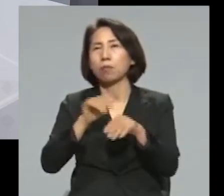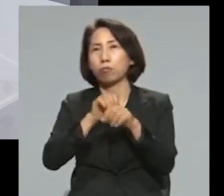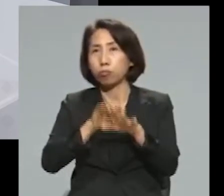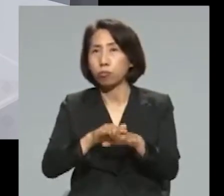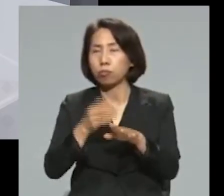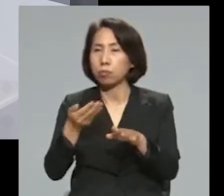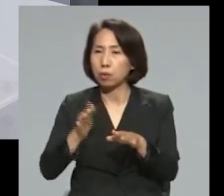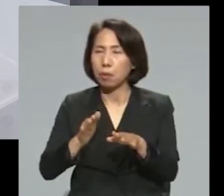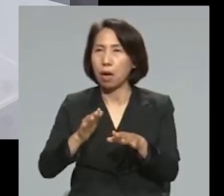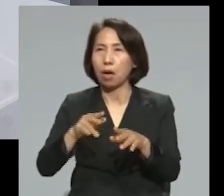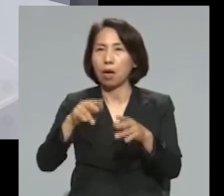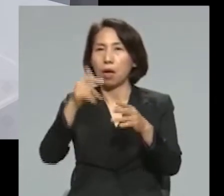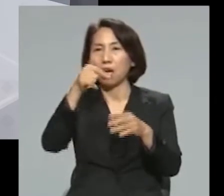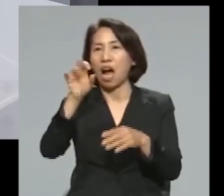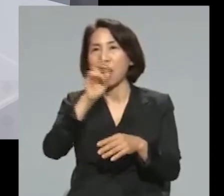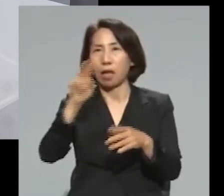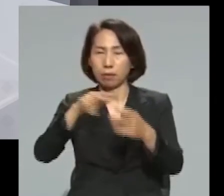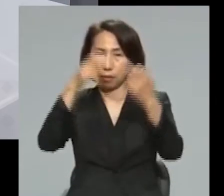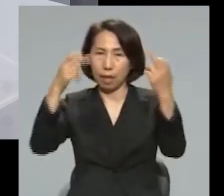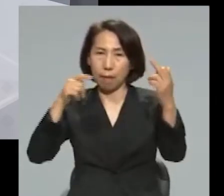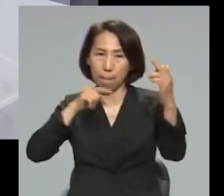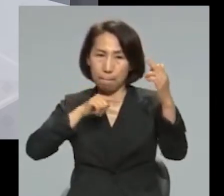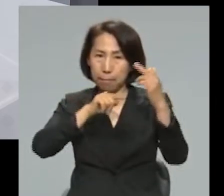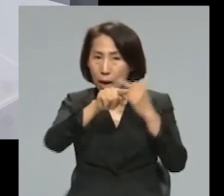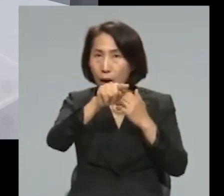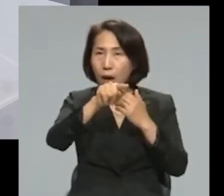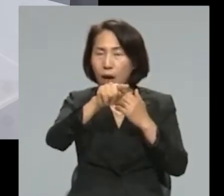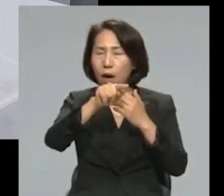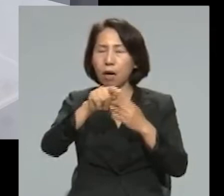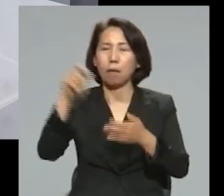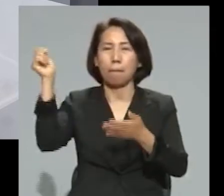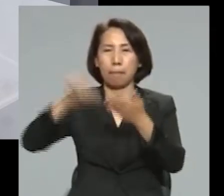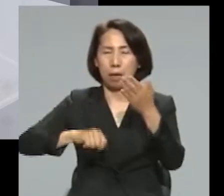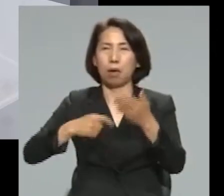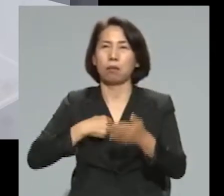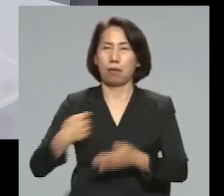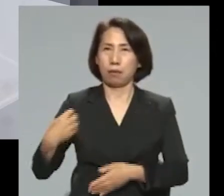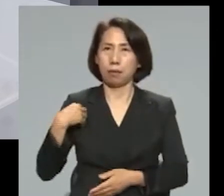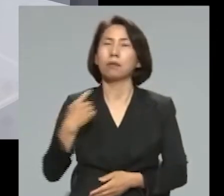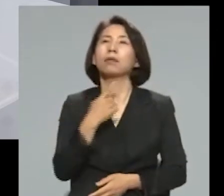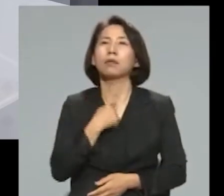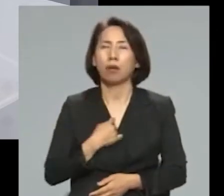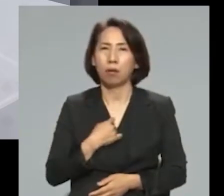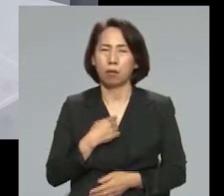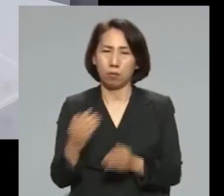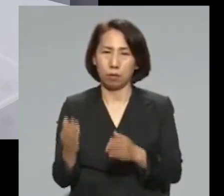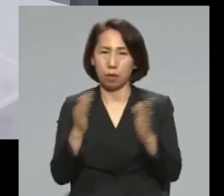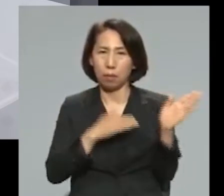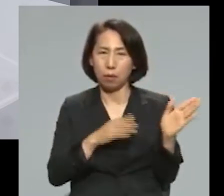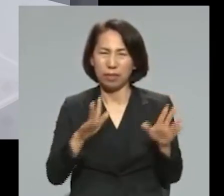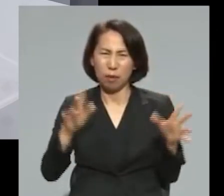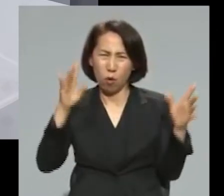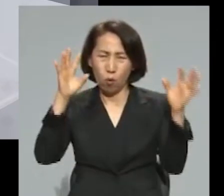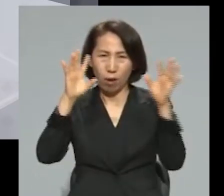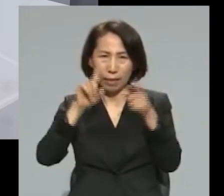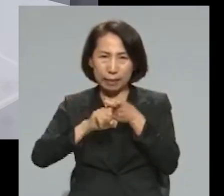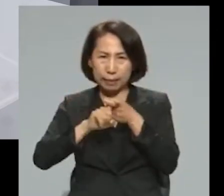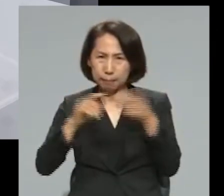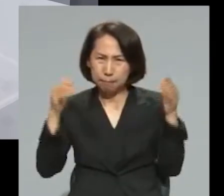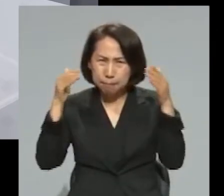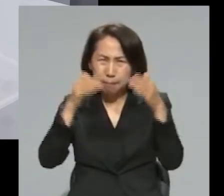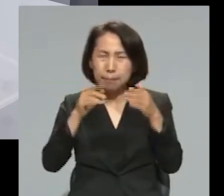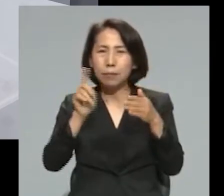및 터널 통과를 관철시켰습니다. 다음은 초미의 관심사